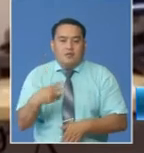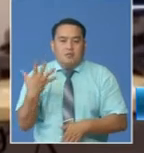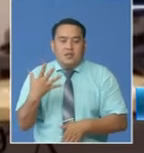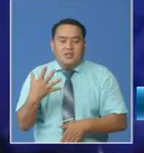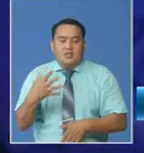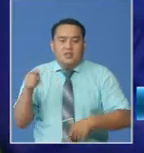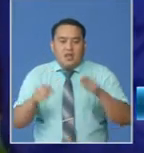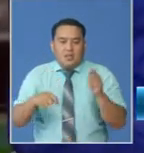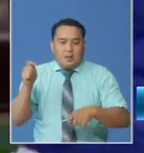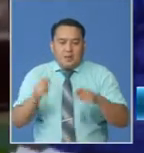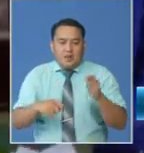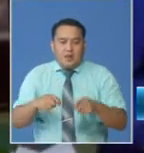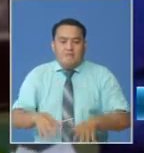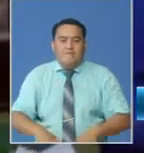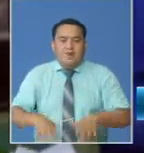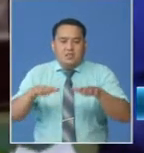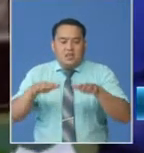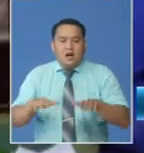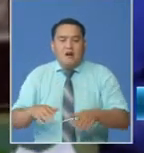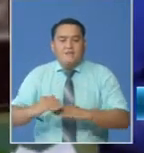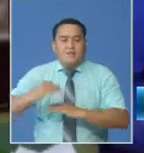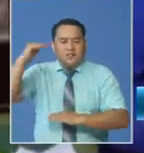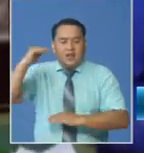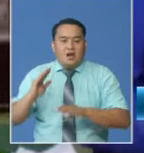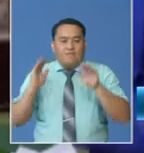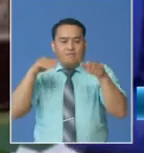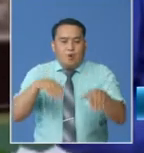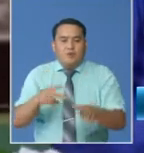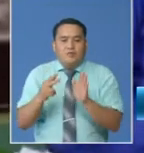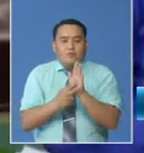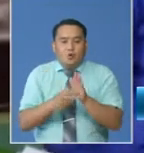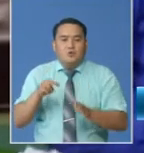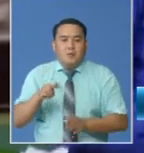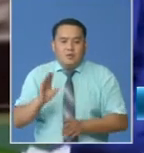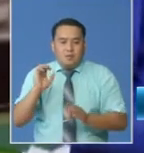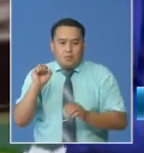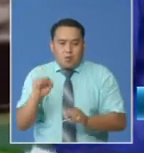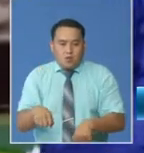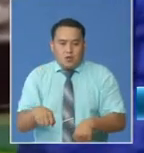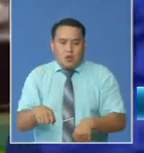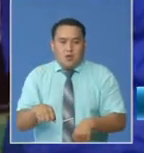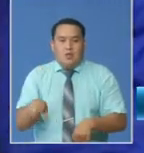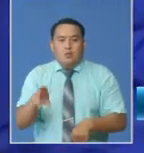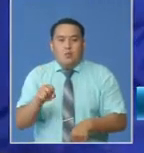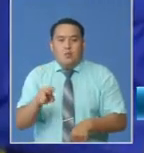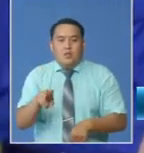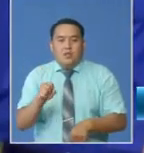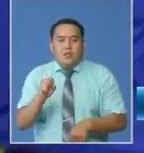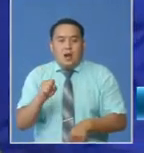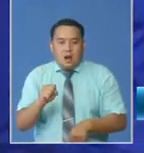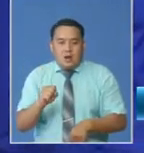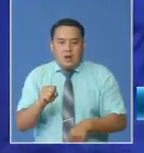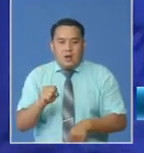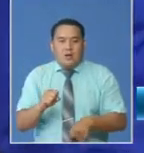сантиметров осадков, а высота волн может достигнуть 8 метров. В среду Ирму готовится встретить Пуэрто-Рико и Доминиканская республика.